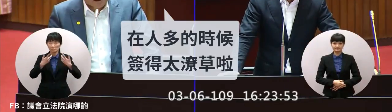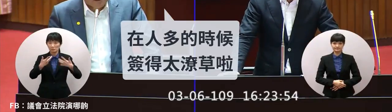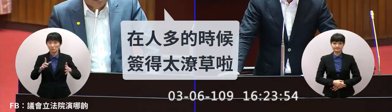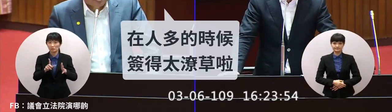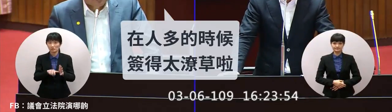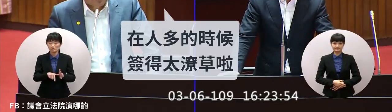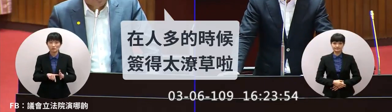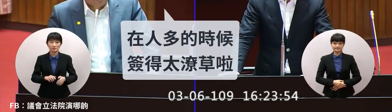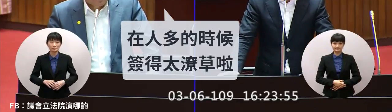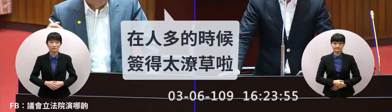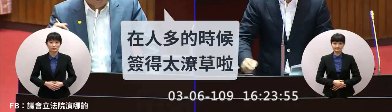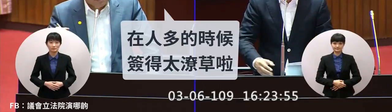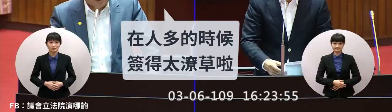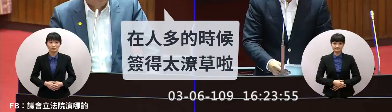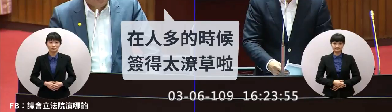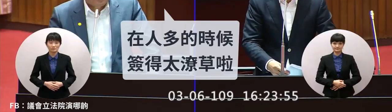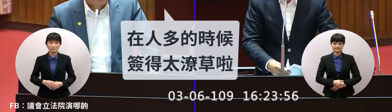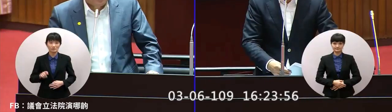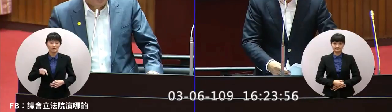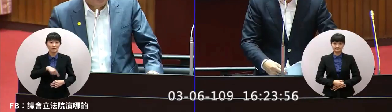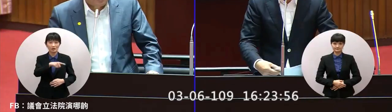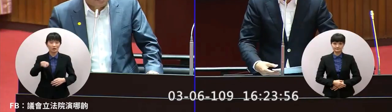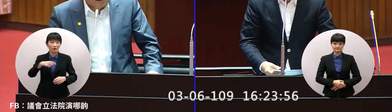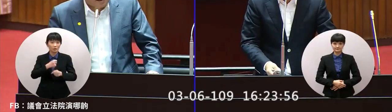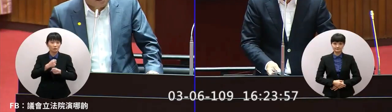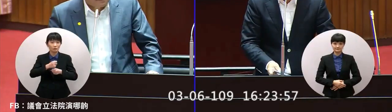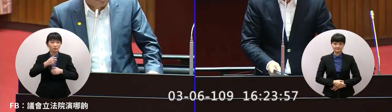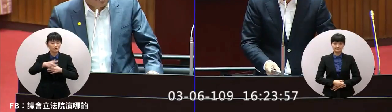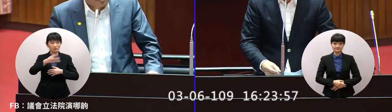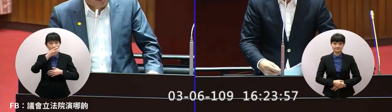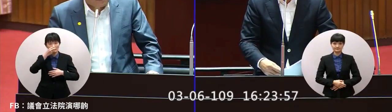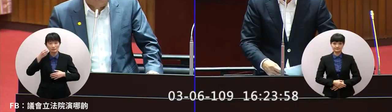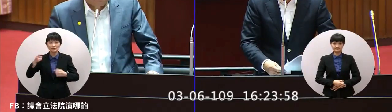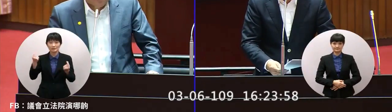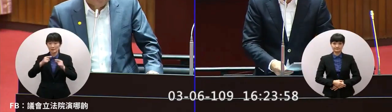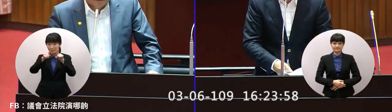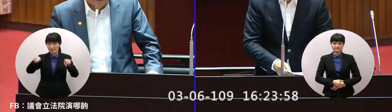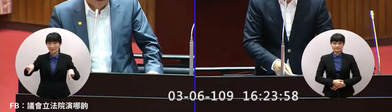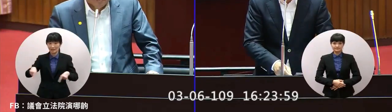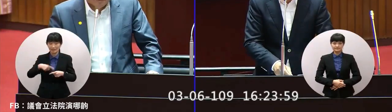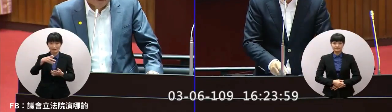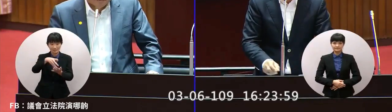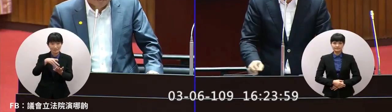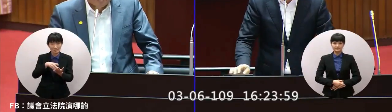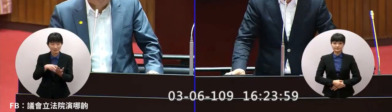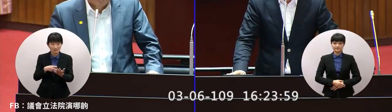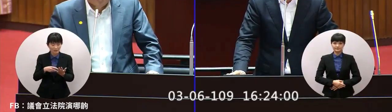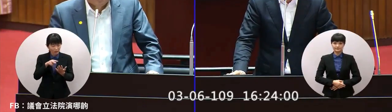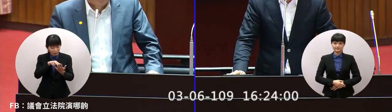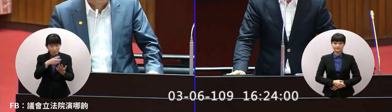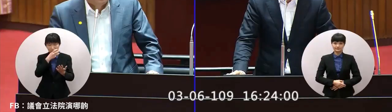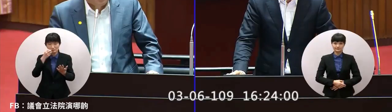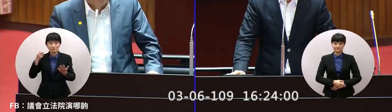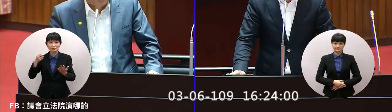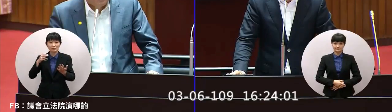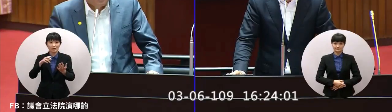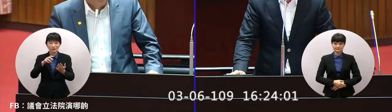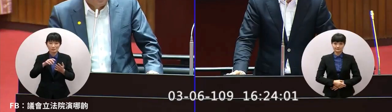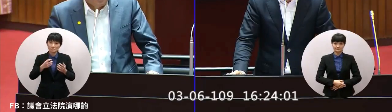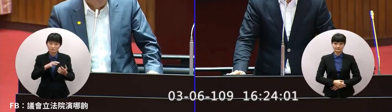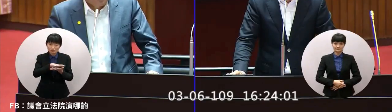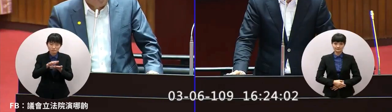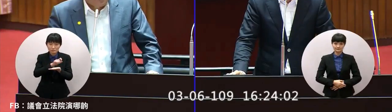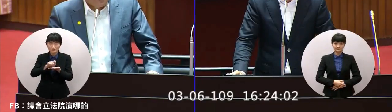吼，啊签了伤吼潦草啦，下来这些健康声明书吼签的潦草，那收的人又比较没有经